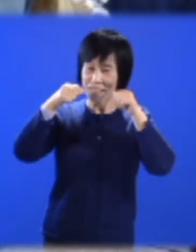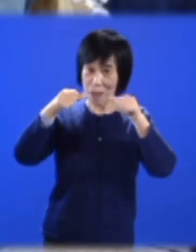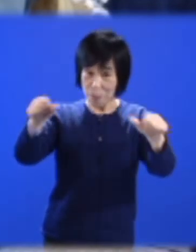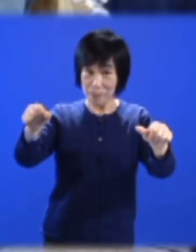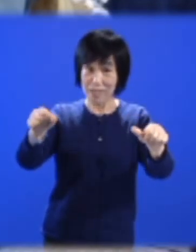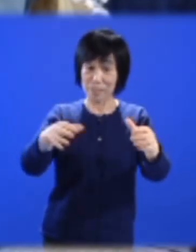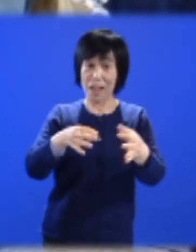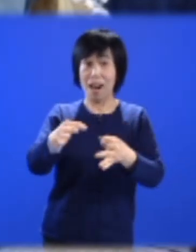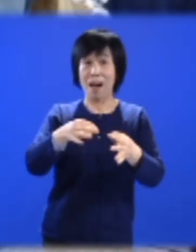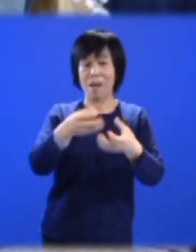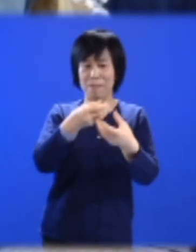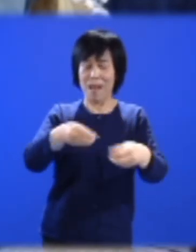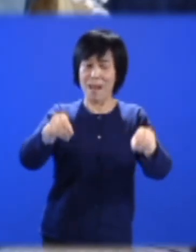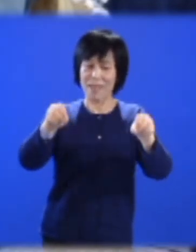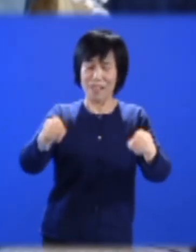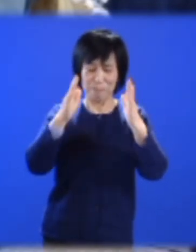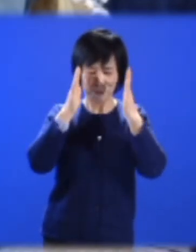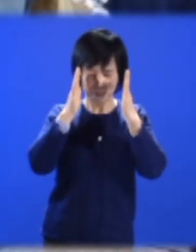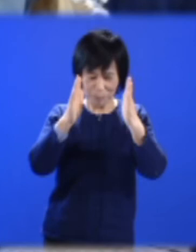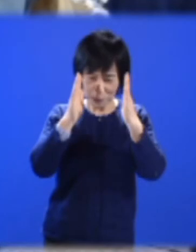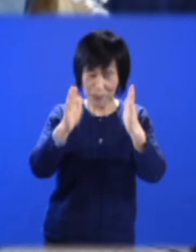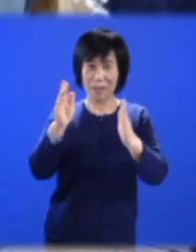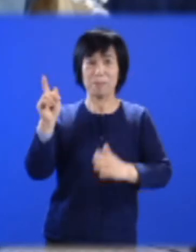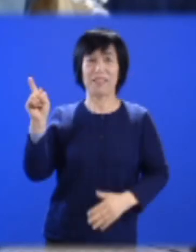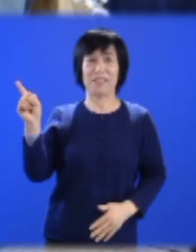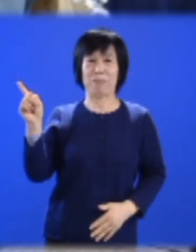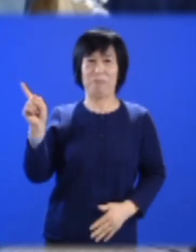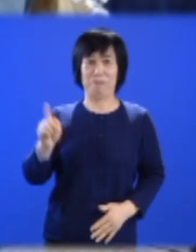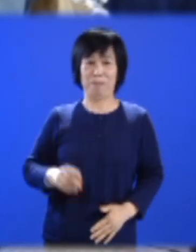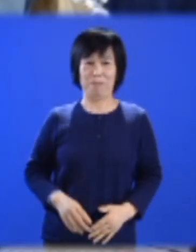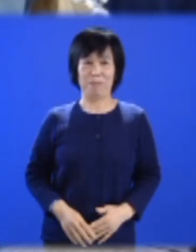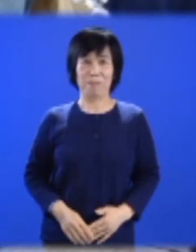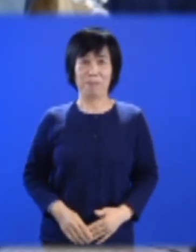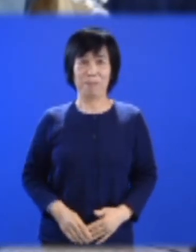拡大にも力を入れています。